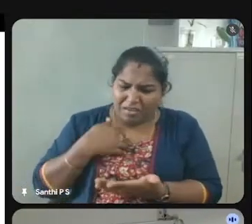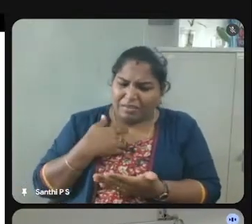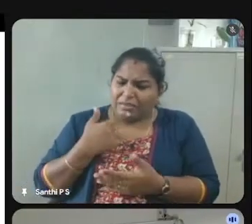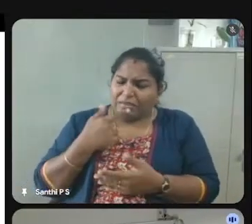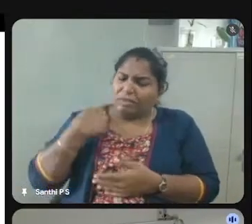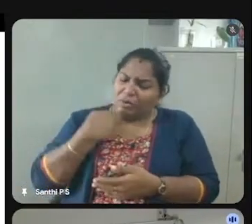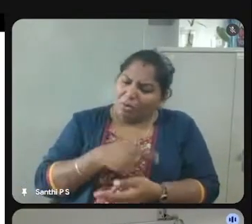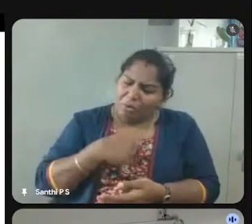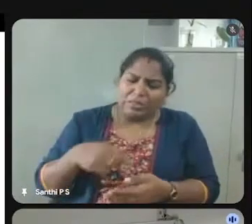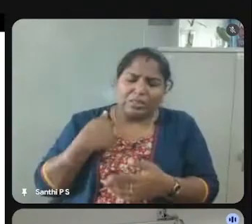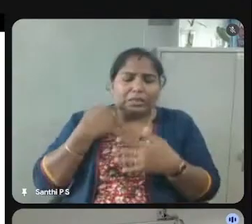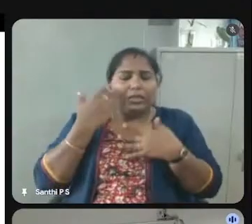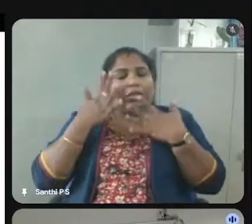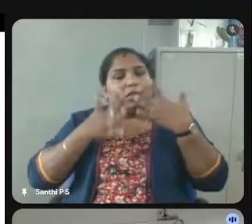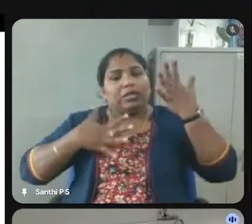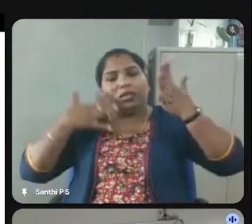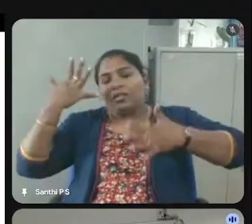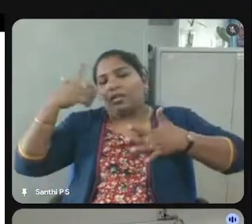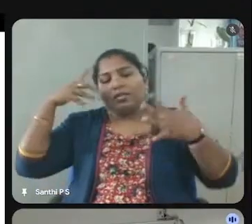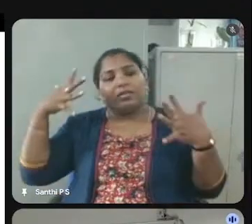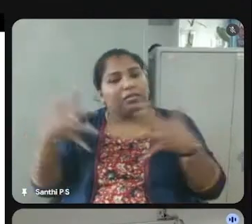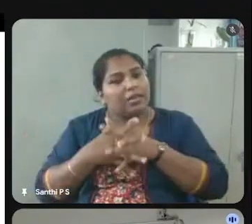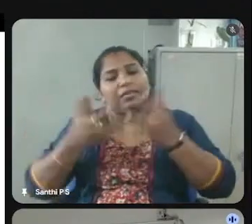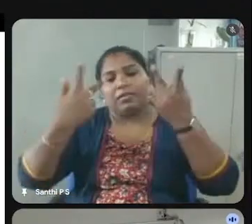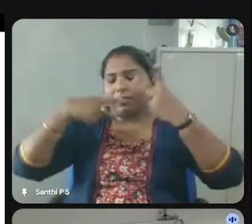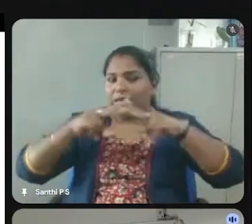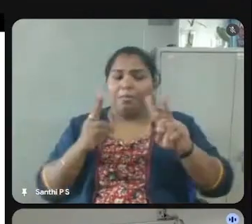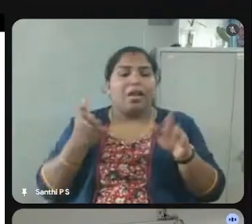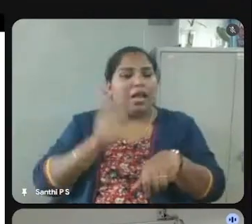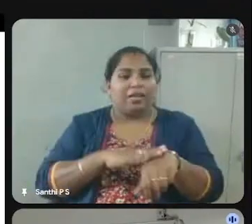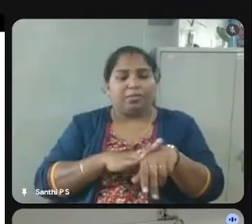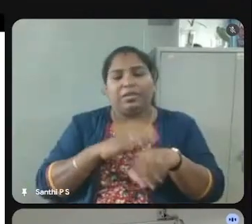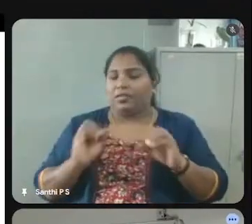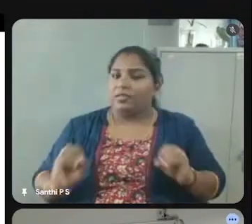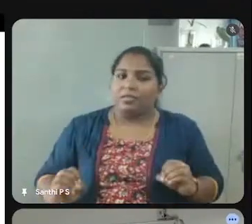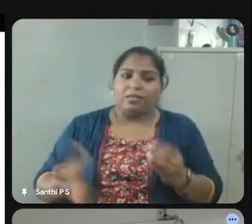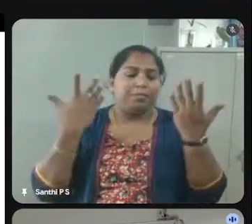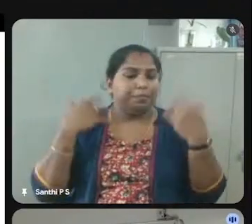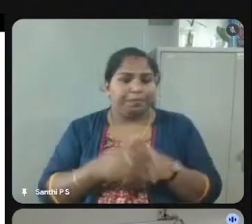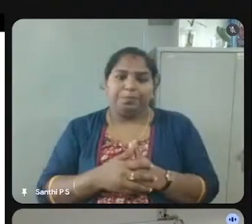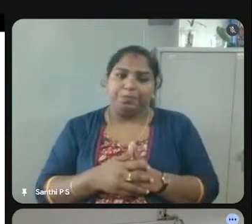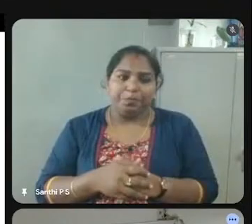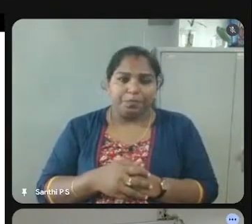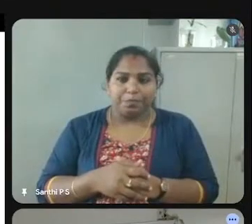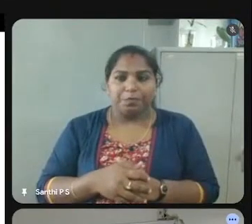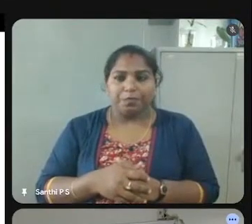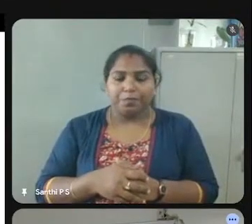രീതിയിൽ ഈ സമ്മർദ്ദത്തിന്റെ മേലെ വരുന്ന ഒരു ചിന്ത ആളുകളിൽ മാനസിക പ്രയാസങ്ങൾ തീർച്ചയായിട്ടും